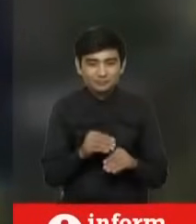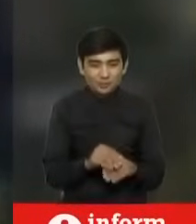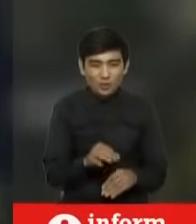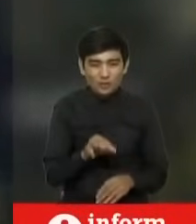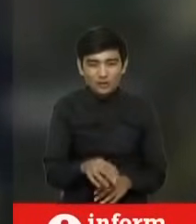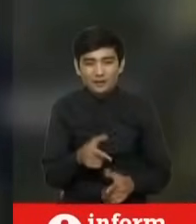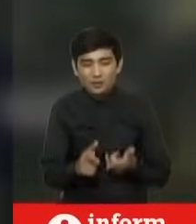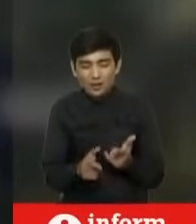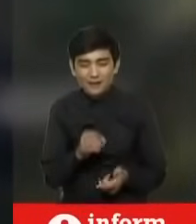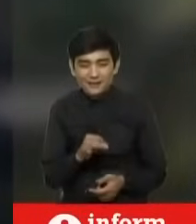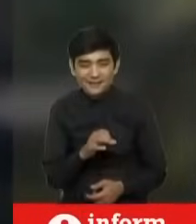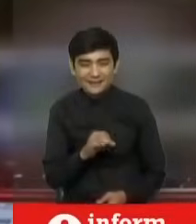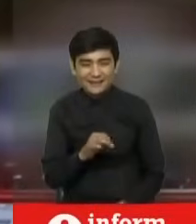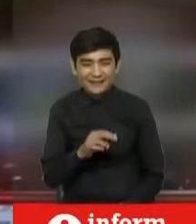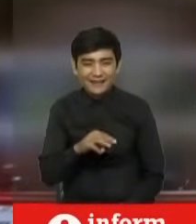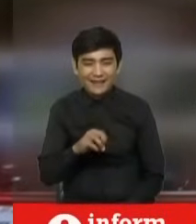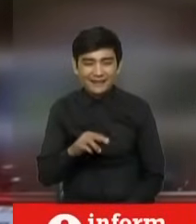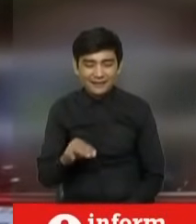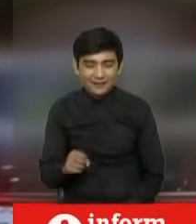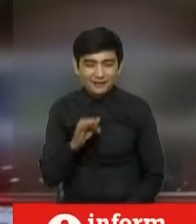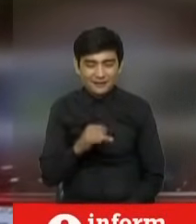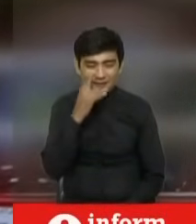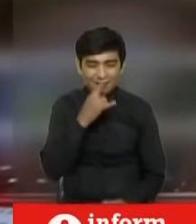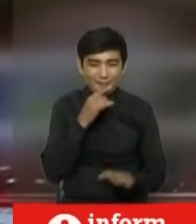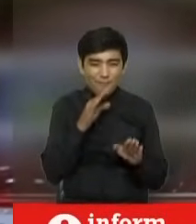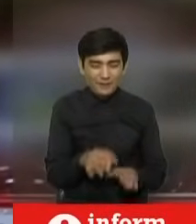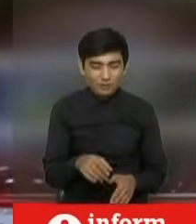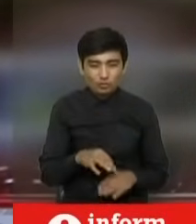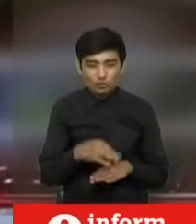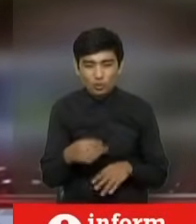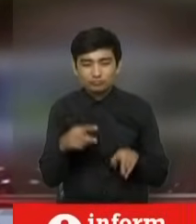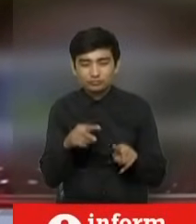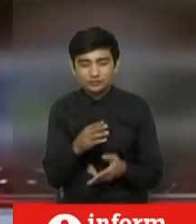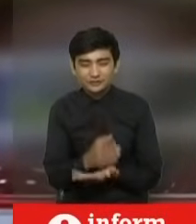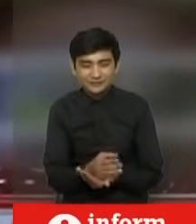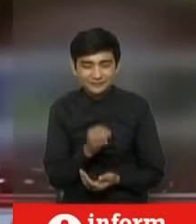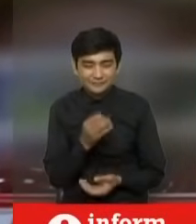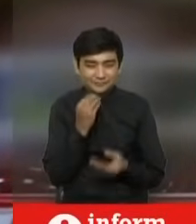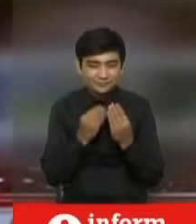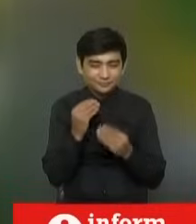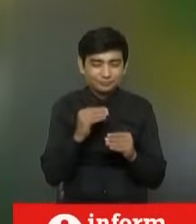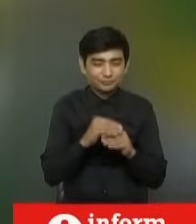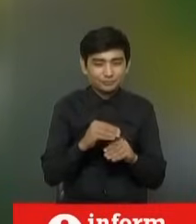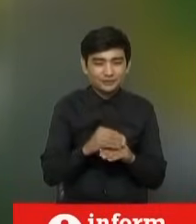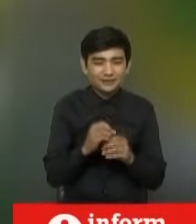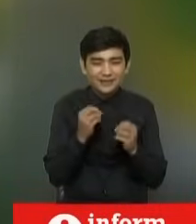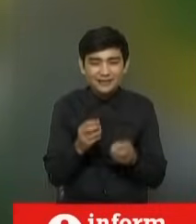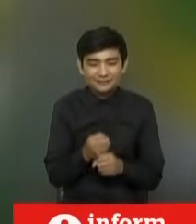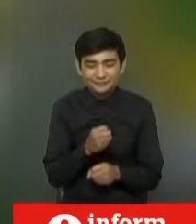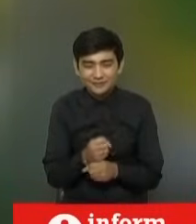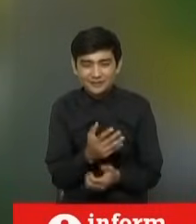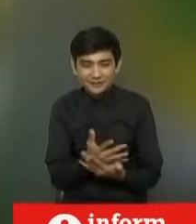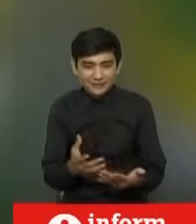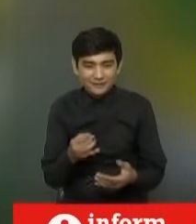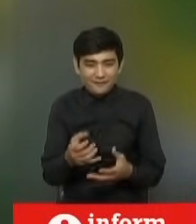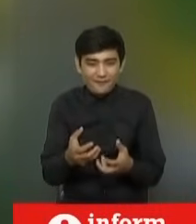натурального, так и синтетического происхождения. Казахстанское законодательство строго регулирует использование пищевых добавок. Перед тем, как вещество